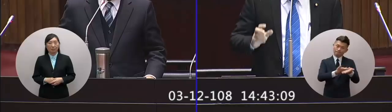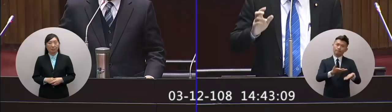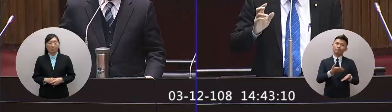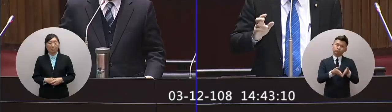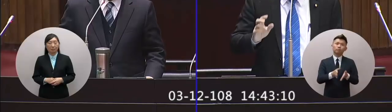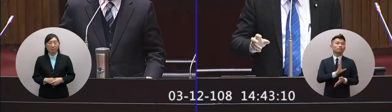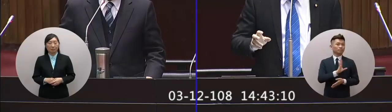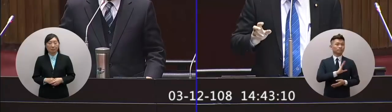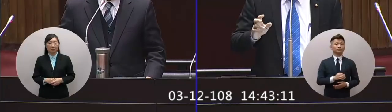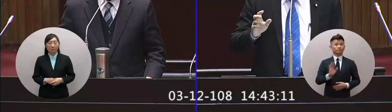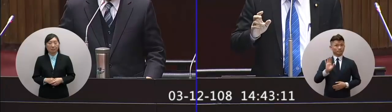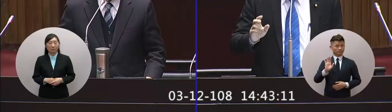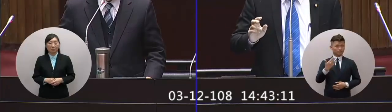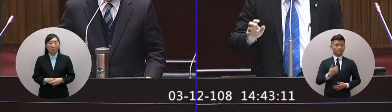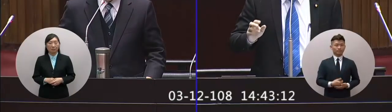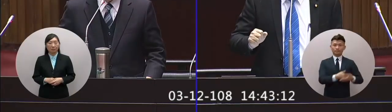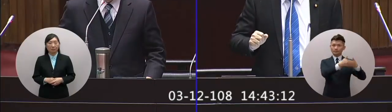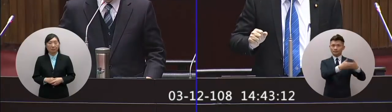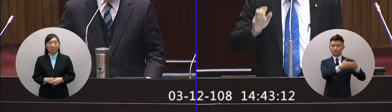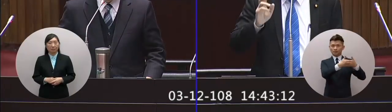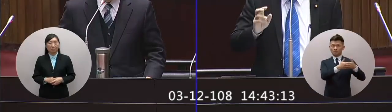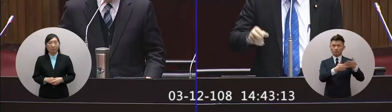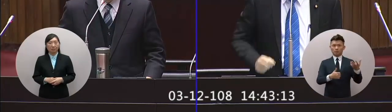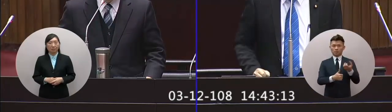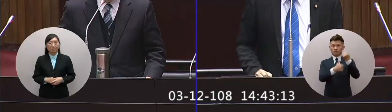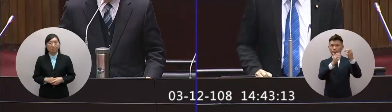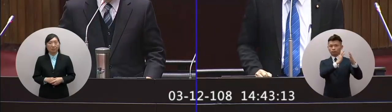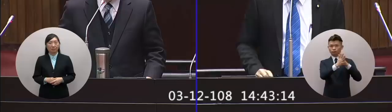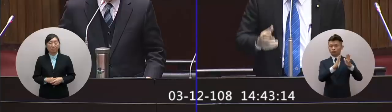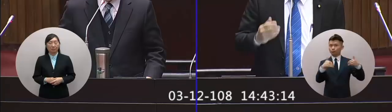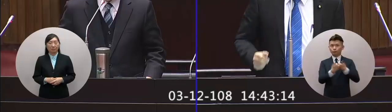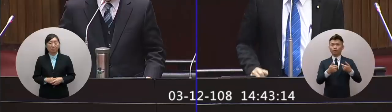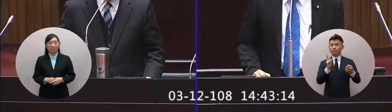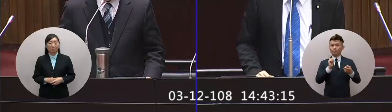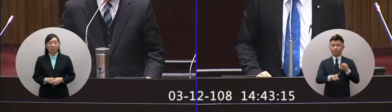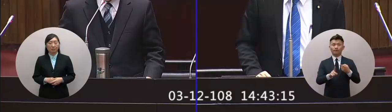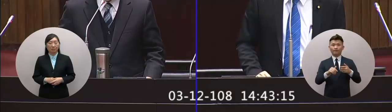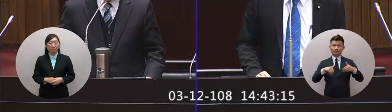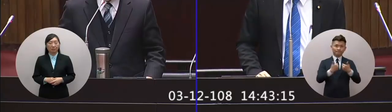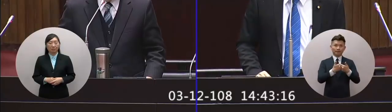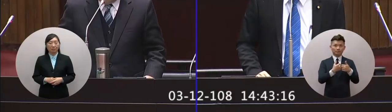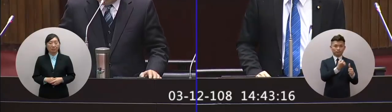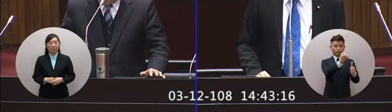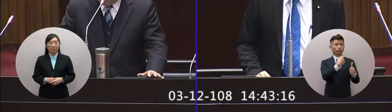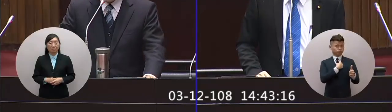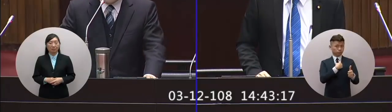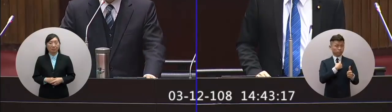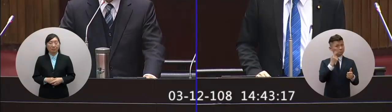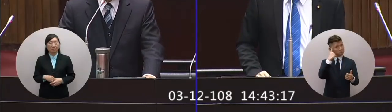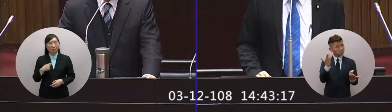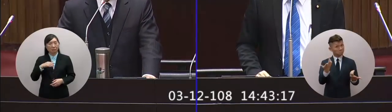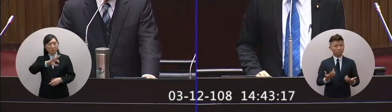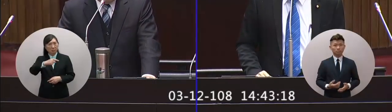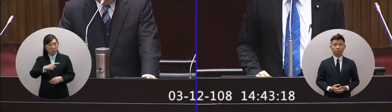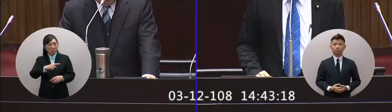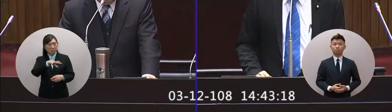是我们不要被中国统战，我们要去统战中国。一定对这有什么看法？ 统战